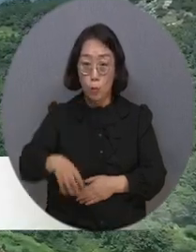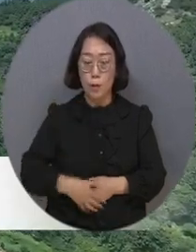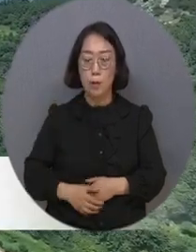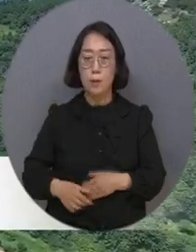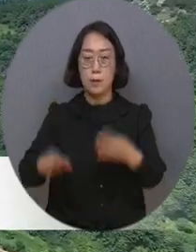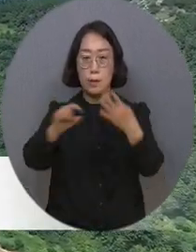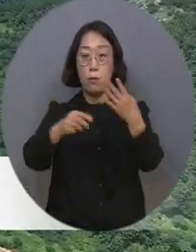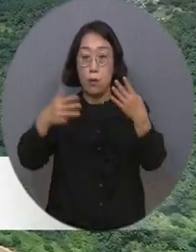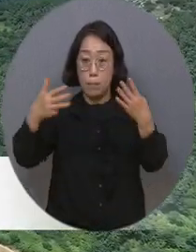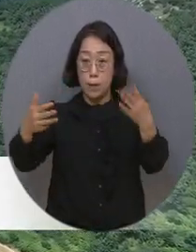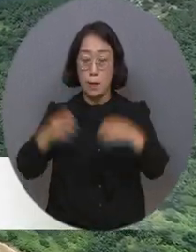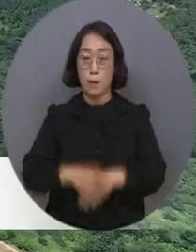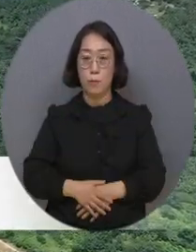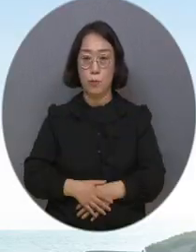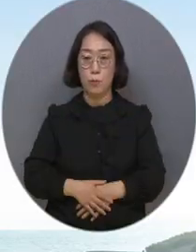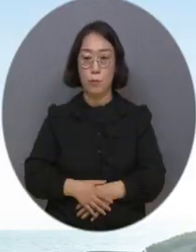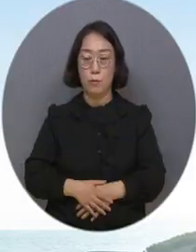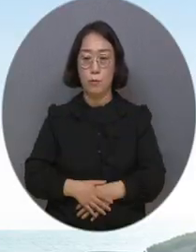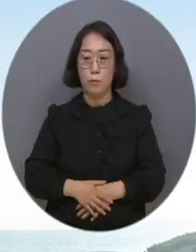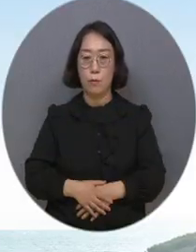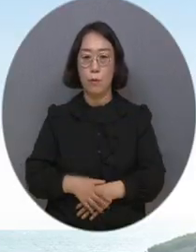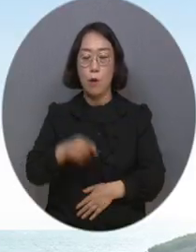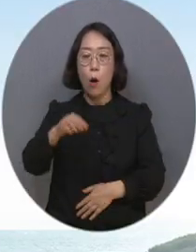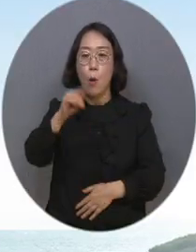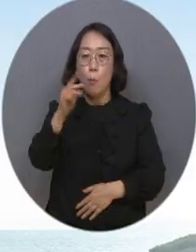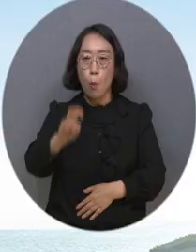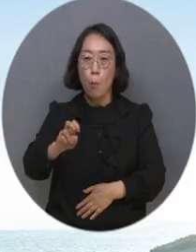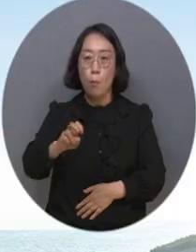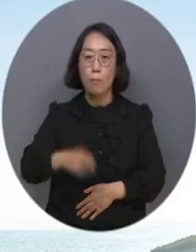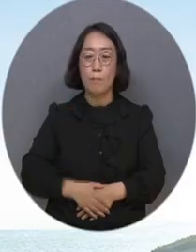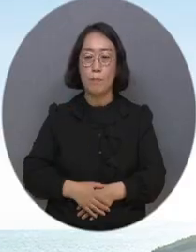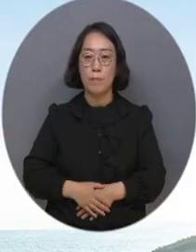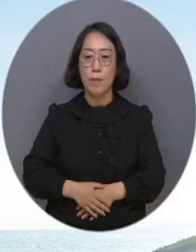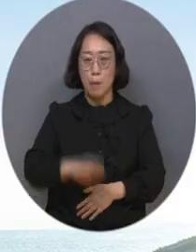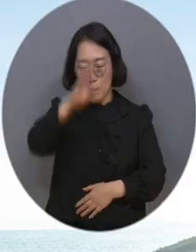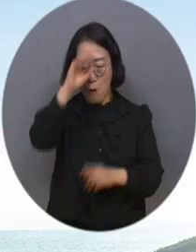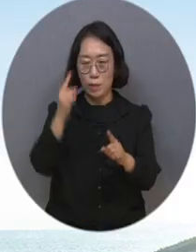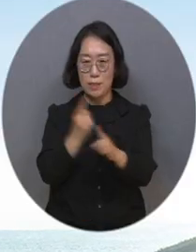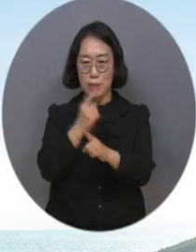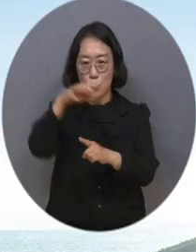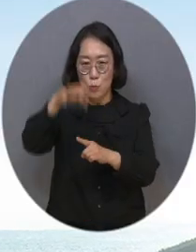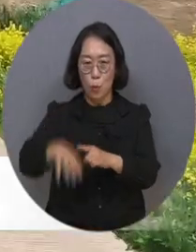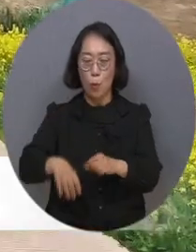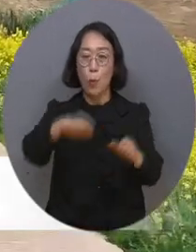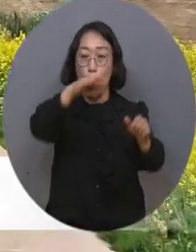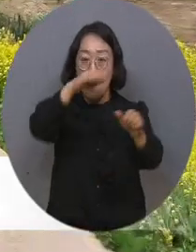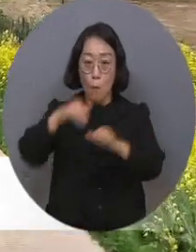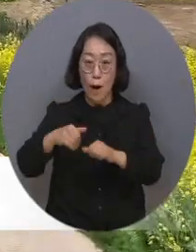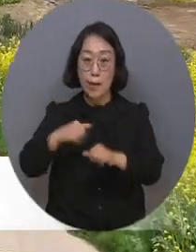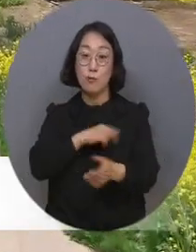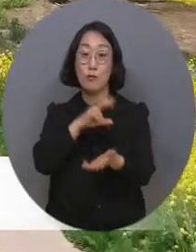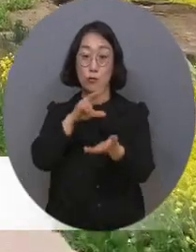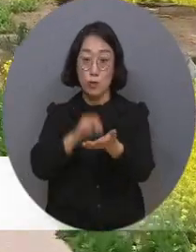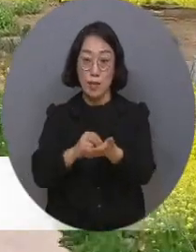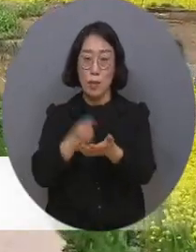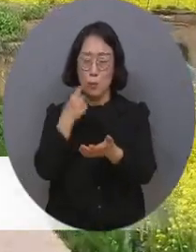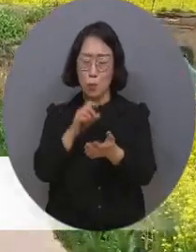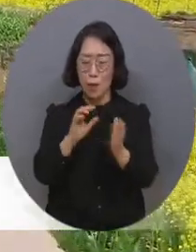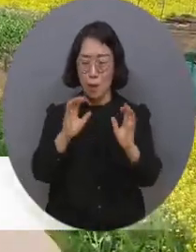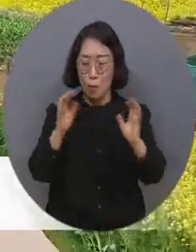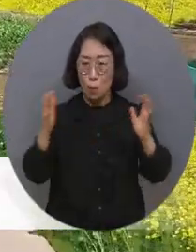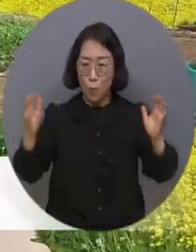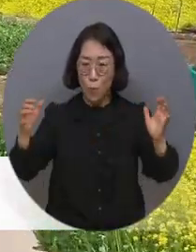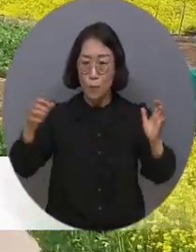지난 8일부터 다음 달 7일까지 봄봄 치유정원 청산도로 오라라는 주제로 유채꽃이 만발한